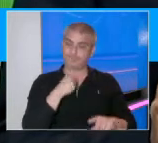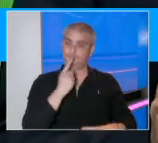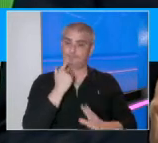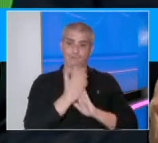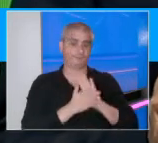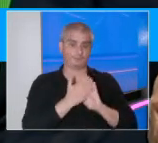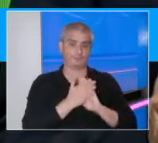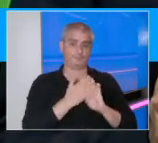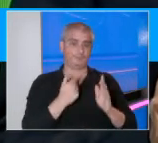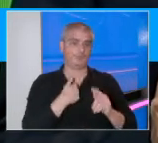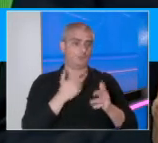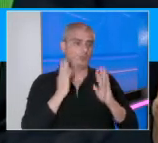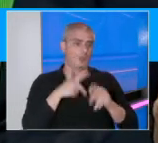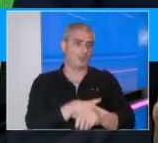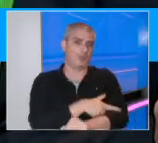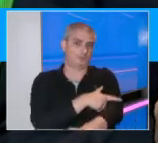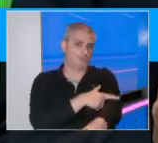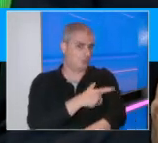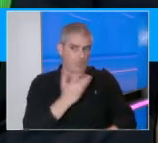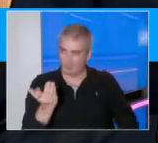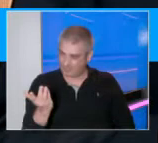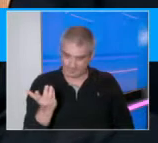להגיד שאנחנו היינו כל כך עסוקות